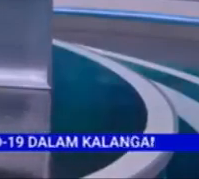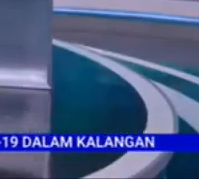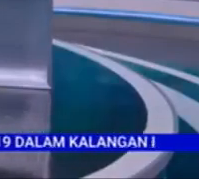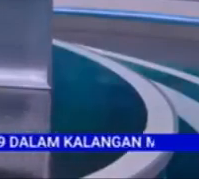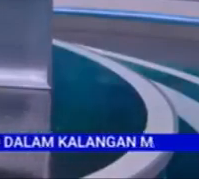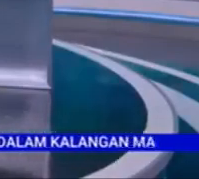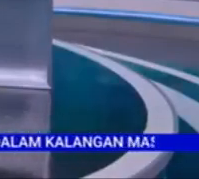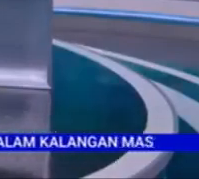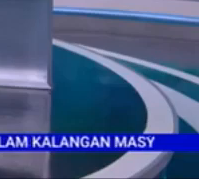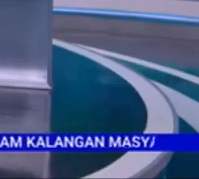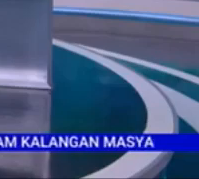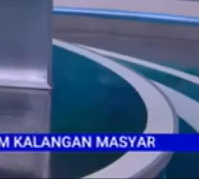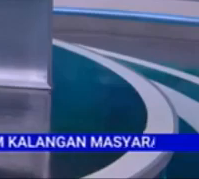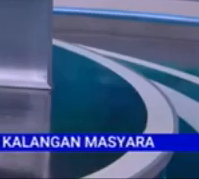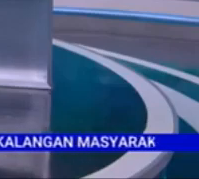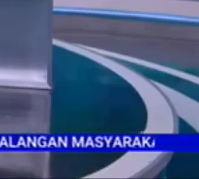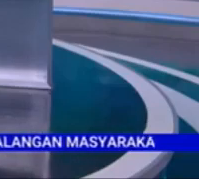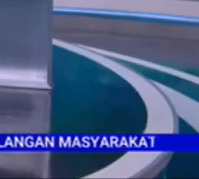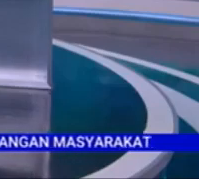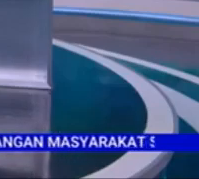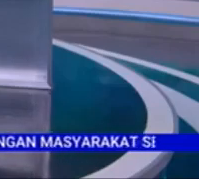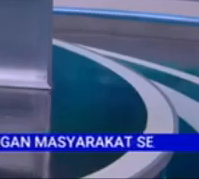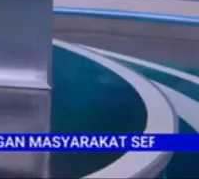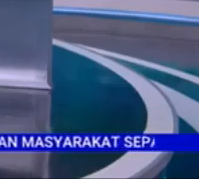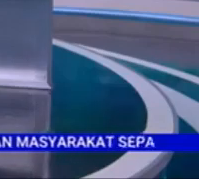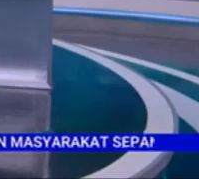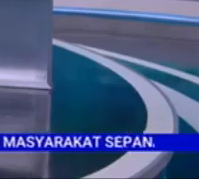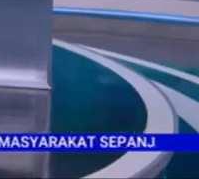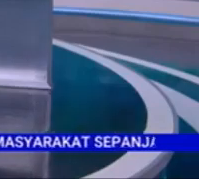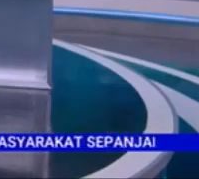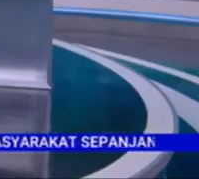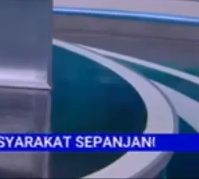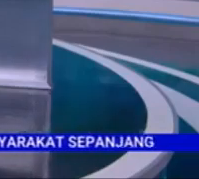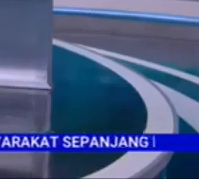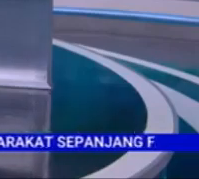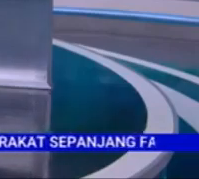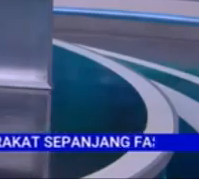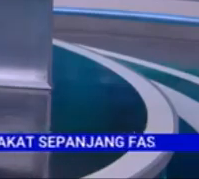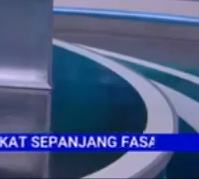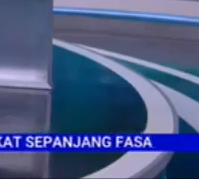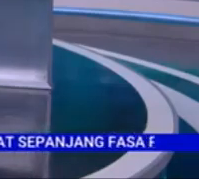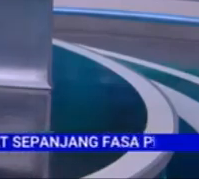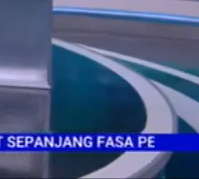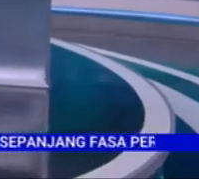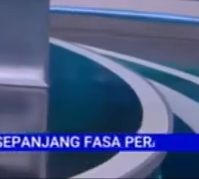selepas ini. Dengan itu, Assalamualaikum. Salam keluarga Malaysia.